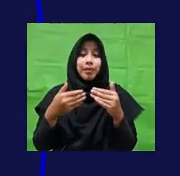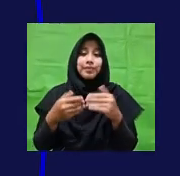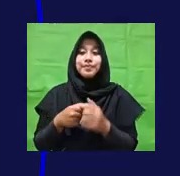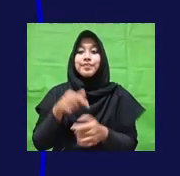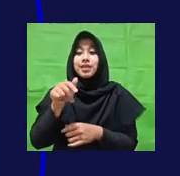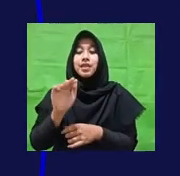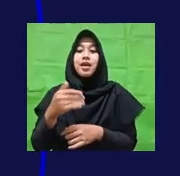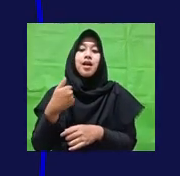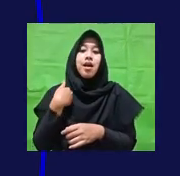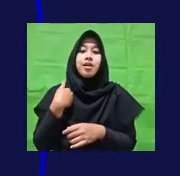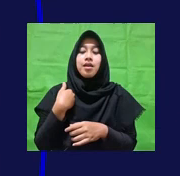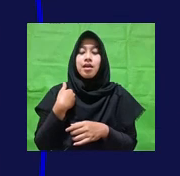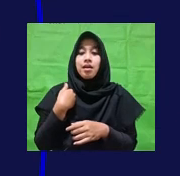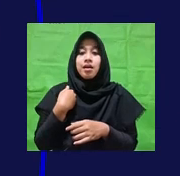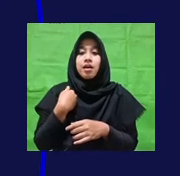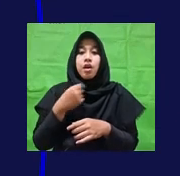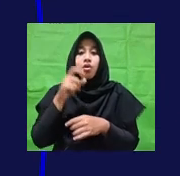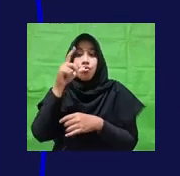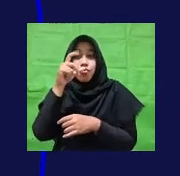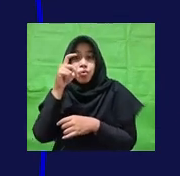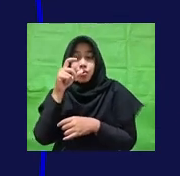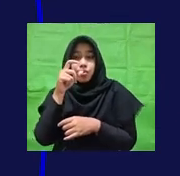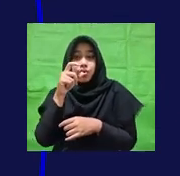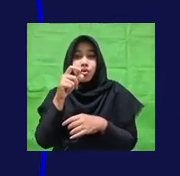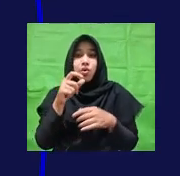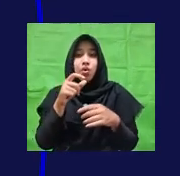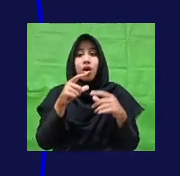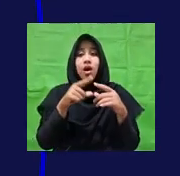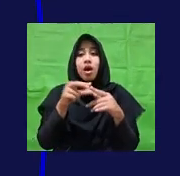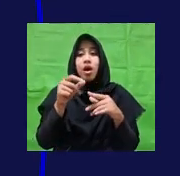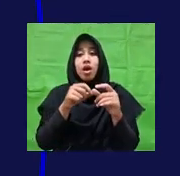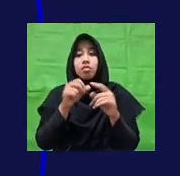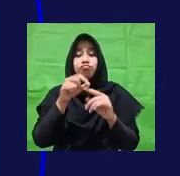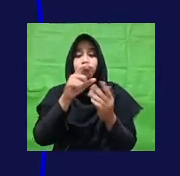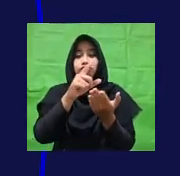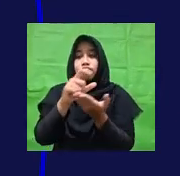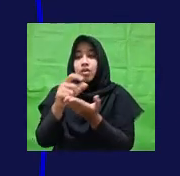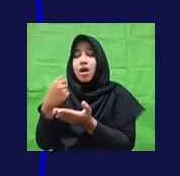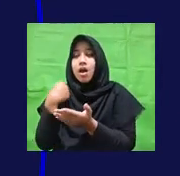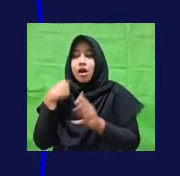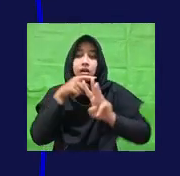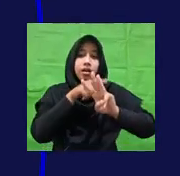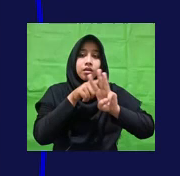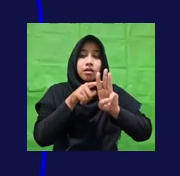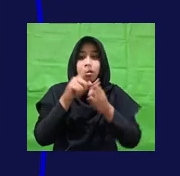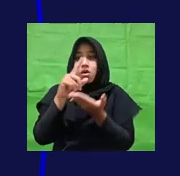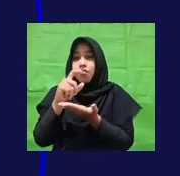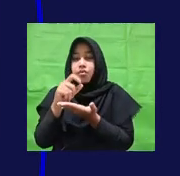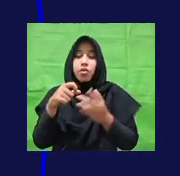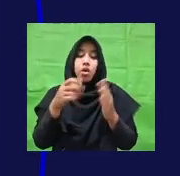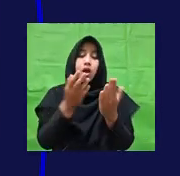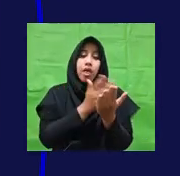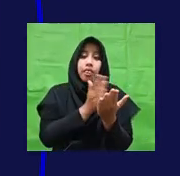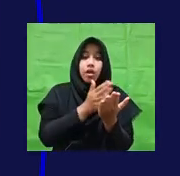ada foto arsip dari IFAA. Kami pilih ada 3 foto dari katalog dan juga kegiatan residensi